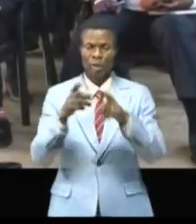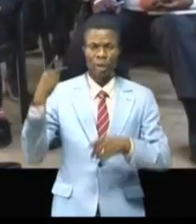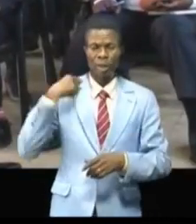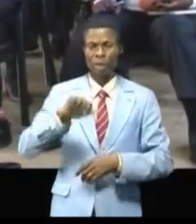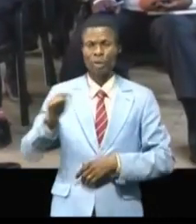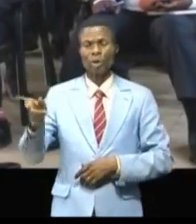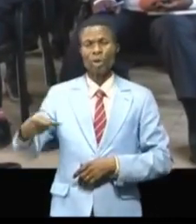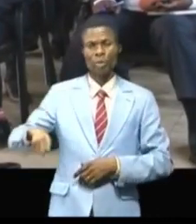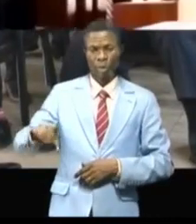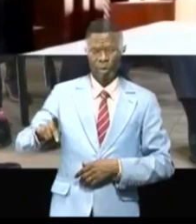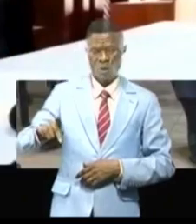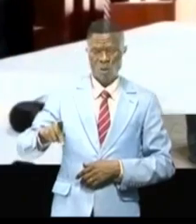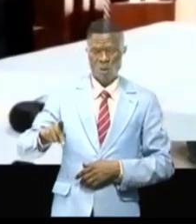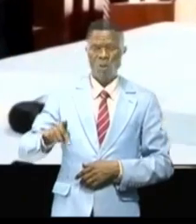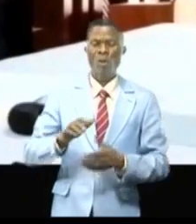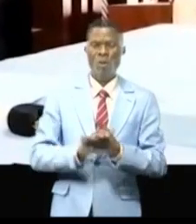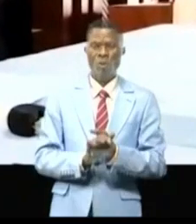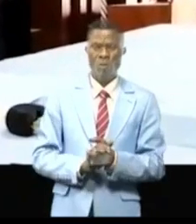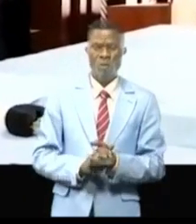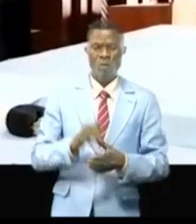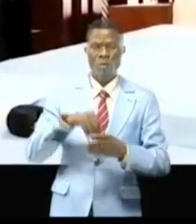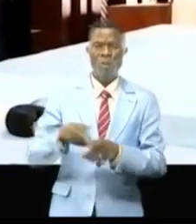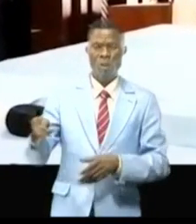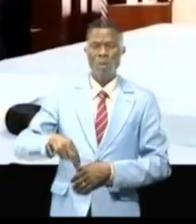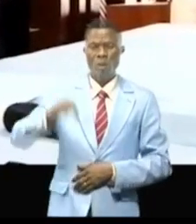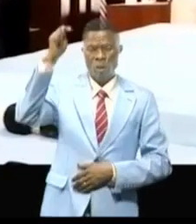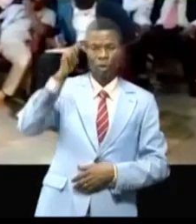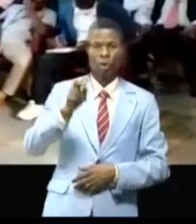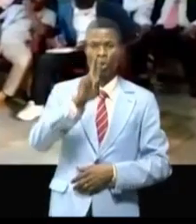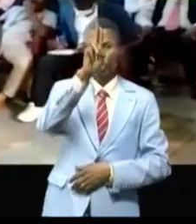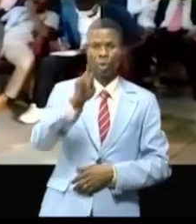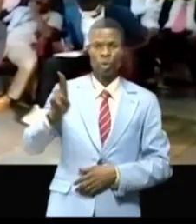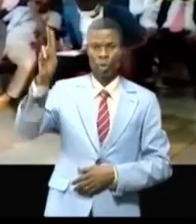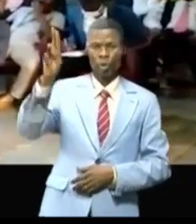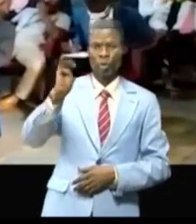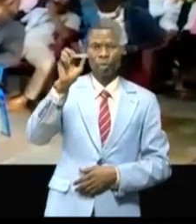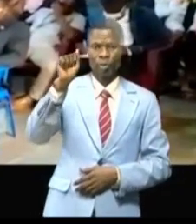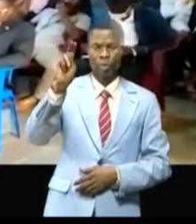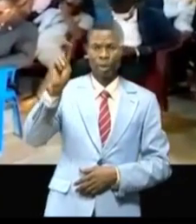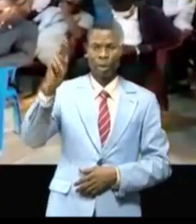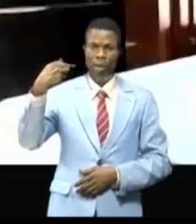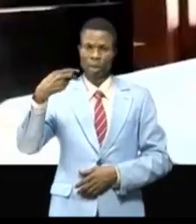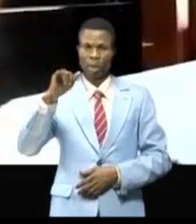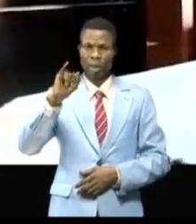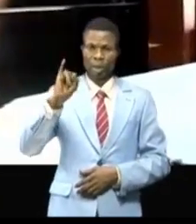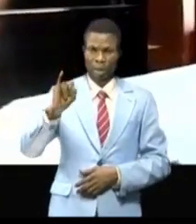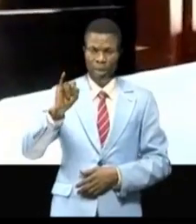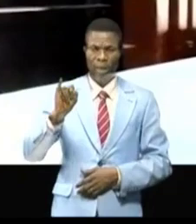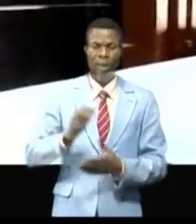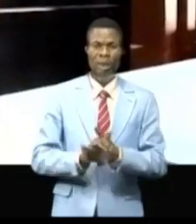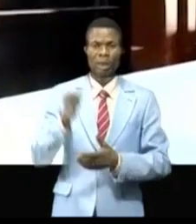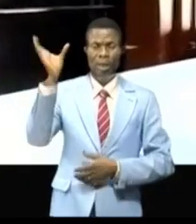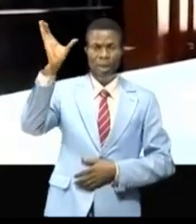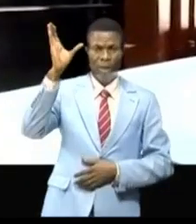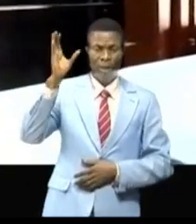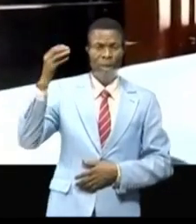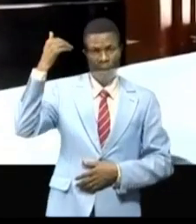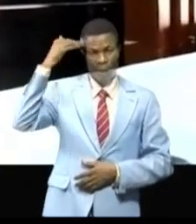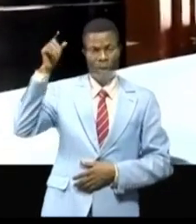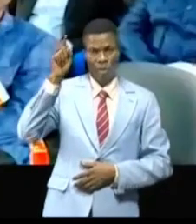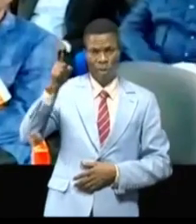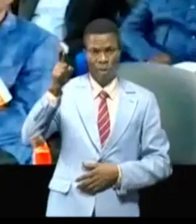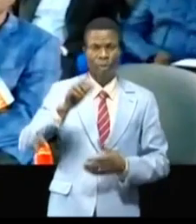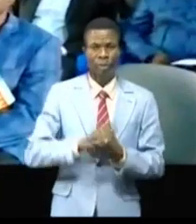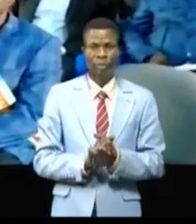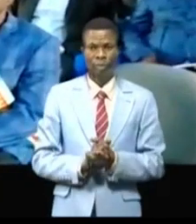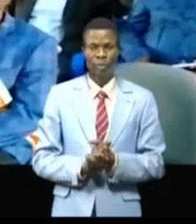provinciaux devenus des mandataires. Dans la province du Nord Ubangi, la salle polyvalente du motel Nzekele, dans la ville forestière de Guadolité, a